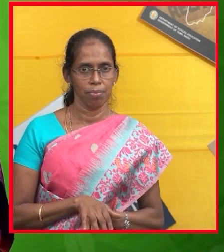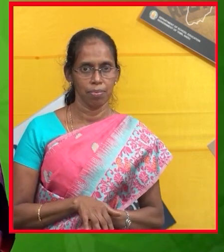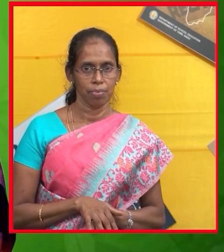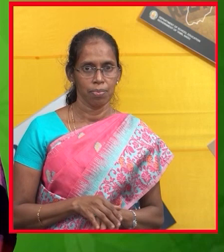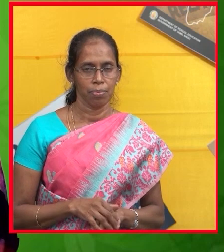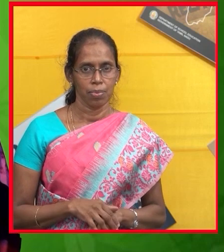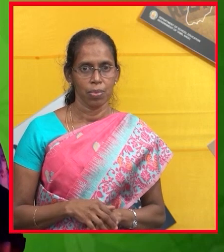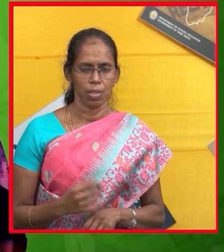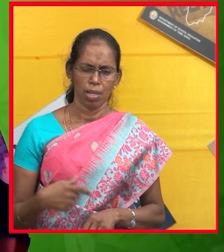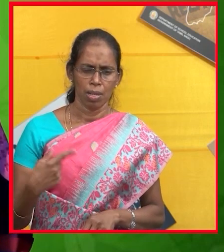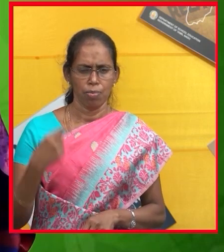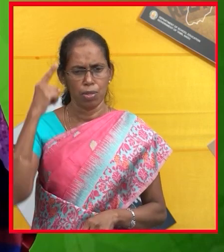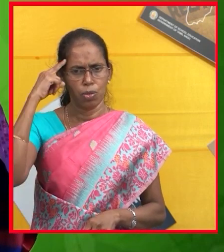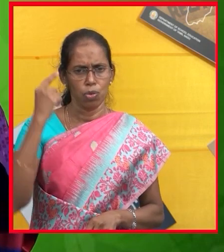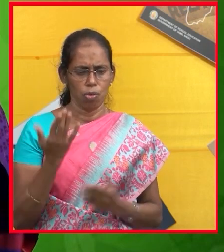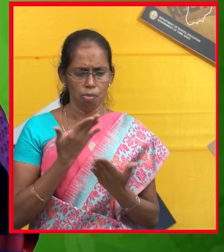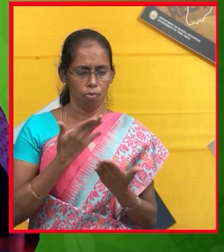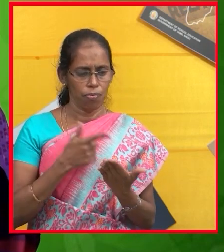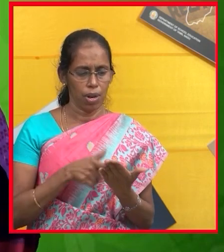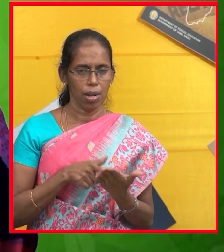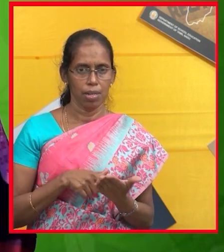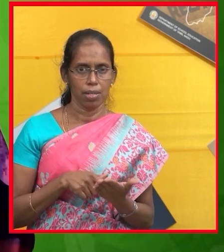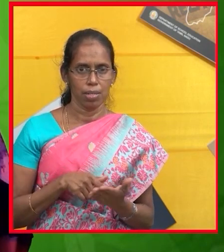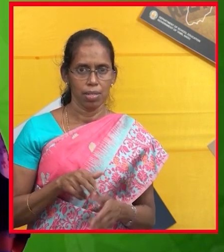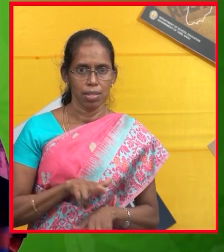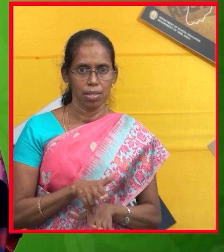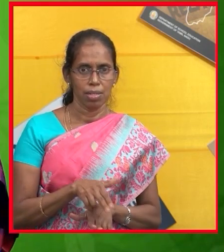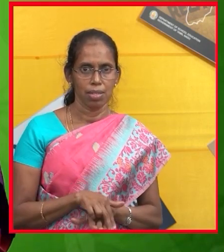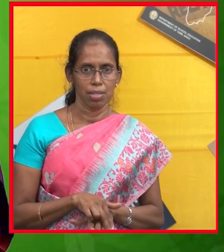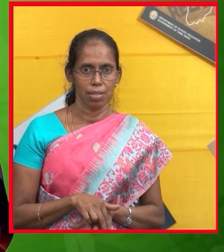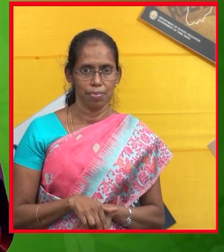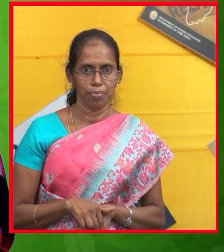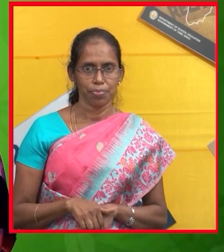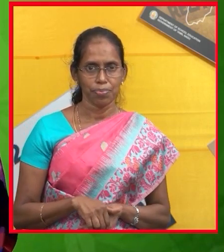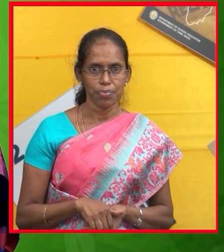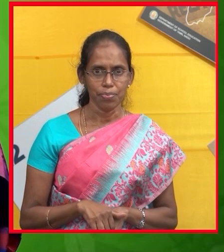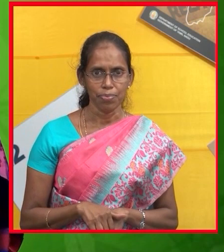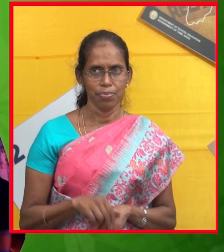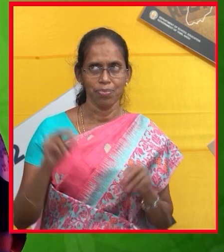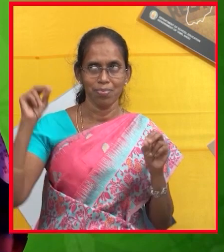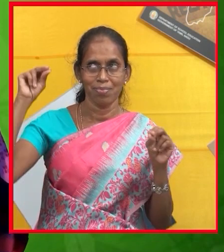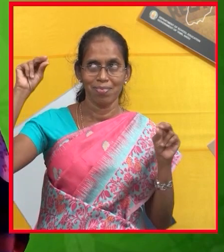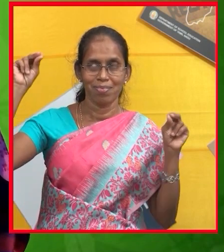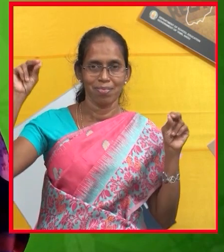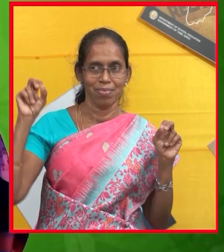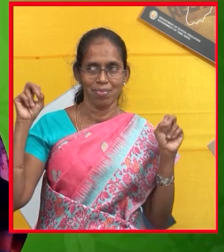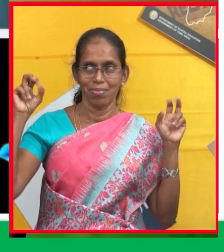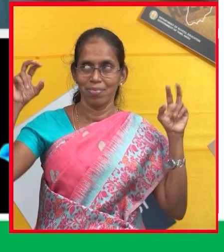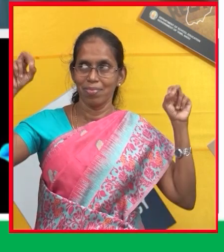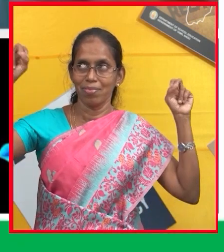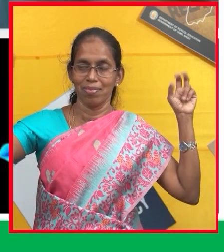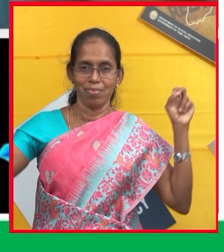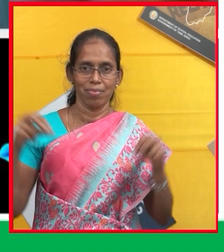நமக்கு நம்ம பரிச்சயமான ஒரு பூச்சி உயிரினம் எது அப்படின்னாக்கா இது சொல்வீங்களா, மின்மினி பூச்சி சொல்வீங்க இல்லையா,